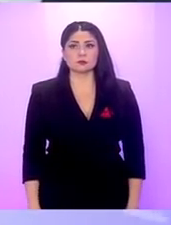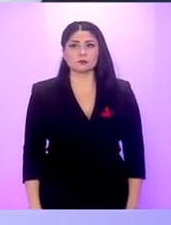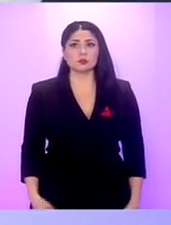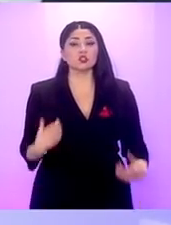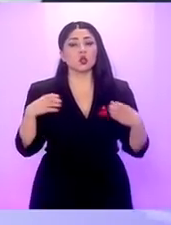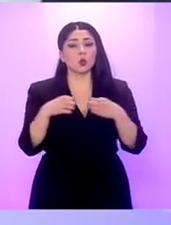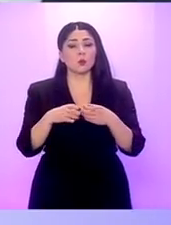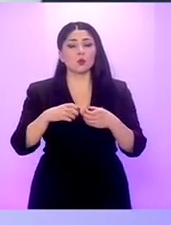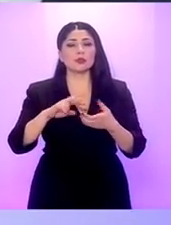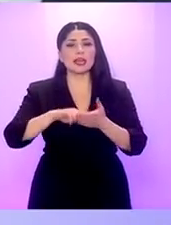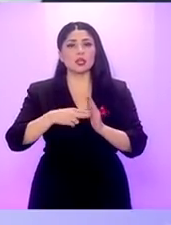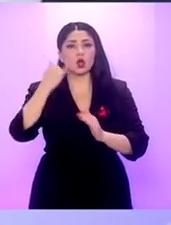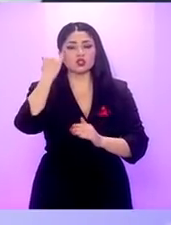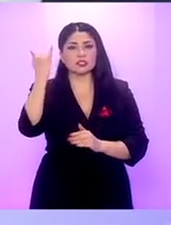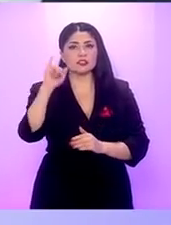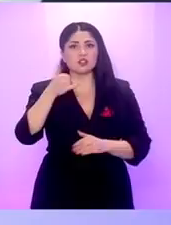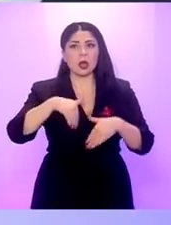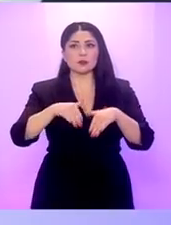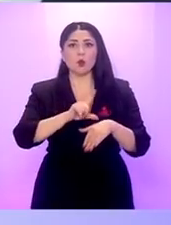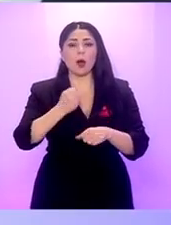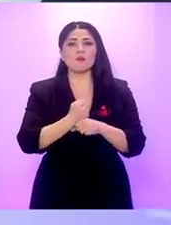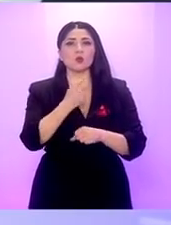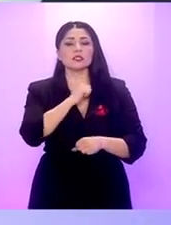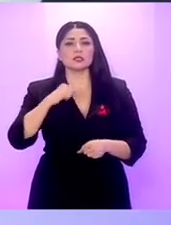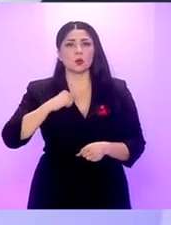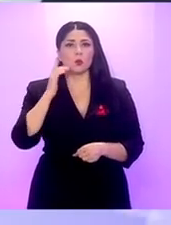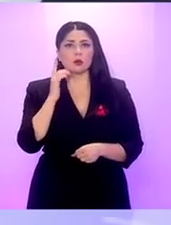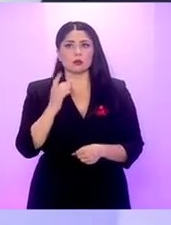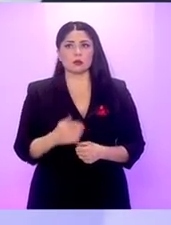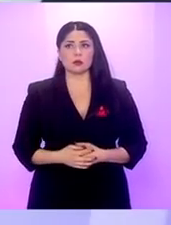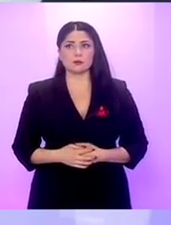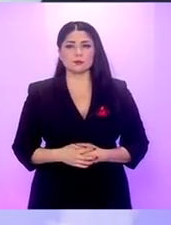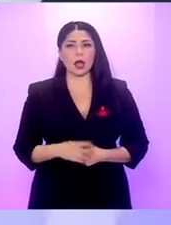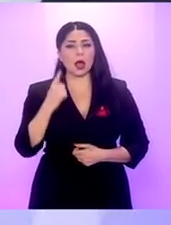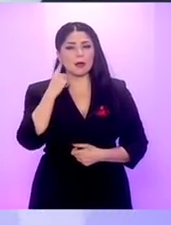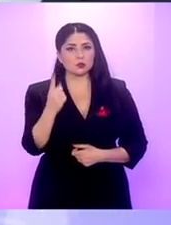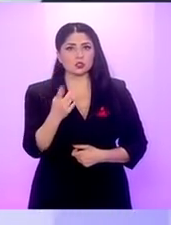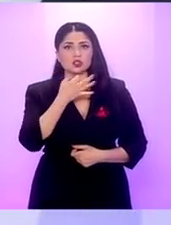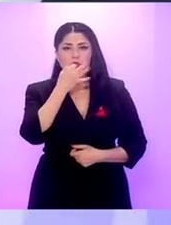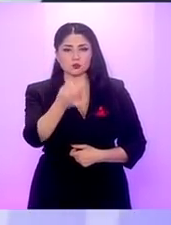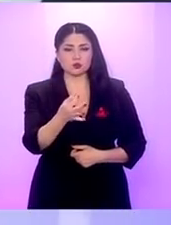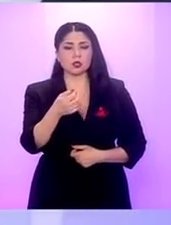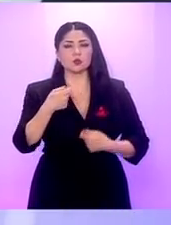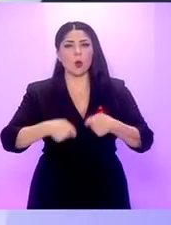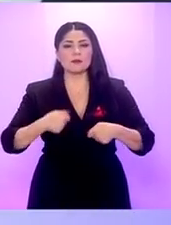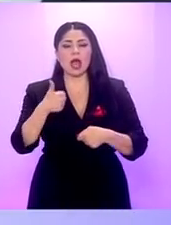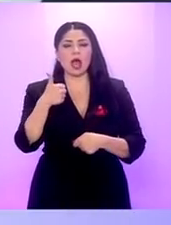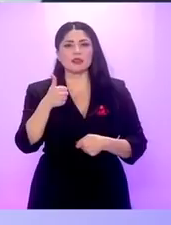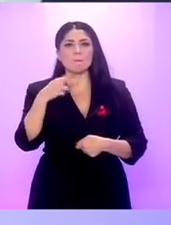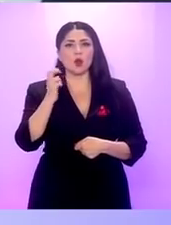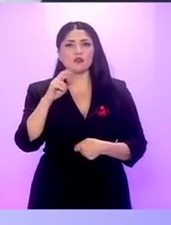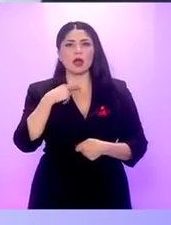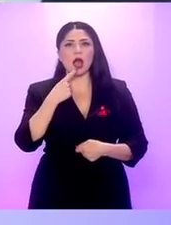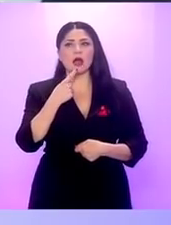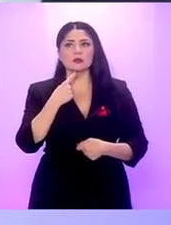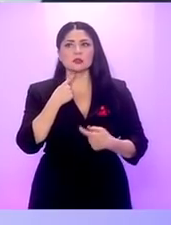grupul tehnico-științific. Nu s-a făcut nimic de capul meu, spunea Andreea Moldovan. Am ascultat-o pe doamna Moldovan că a discutat acest